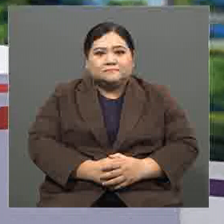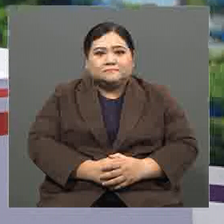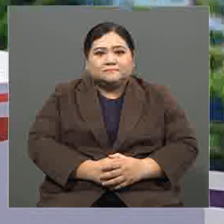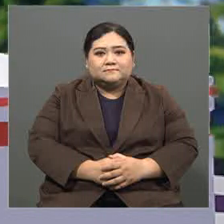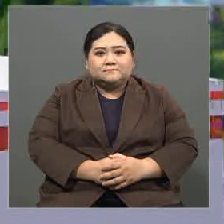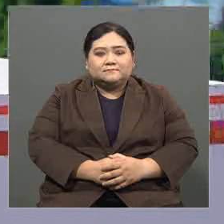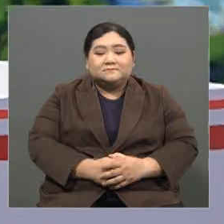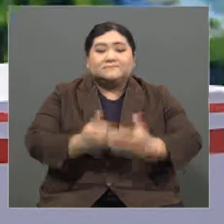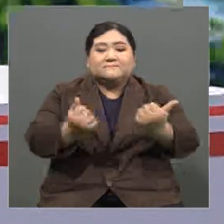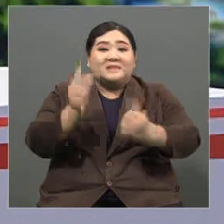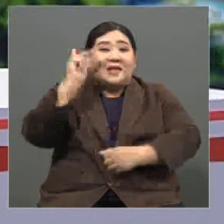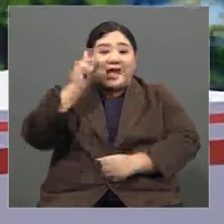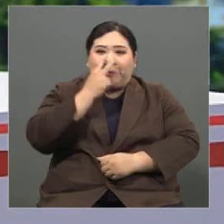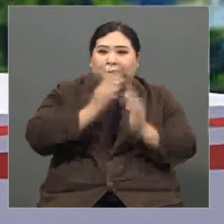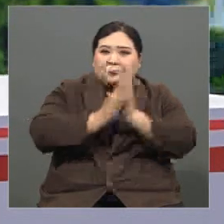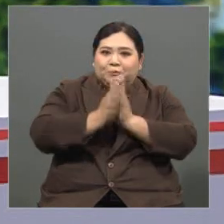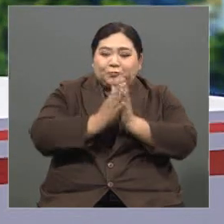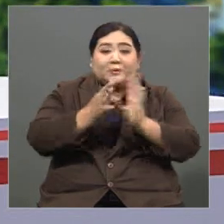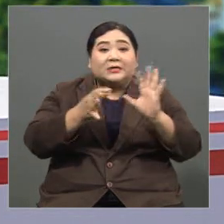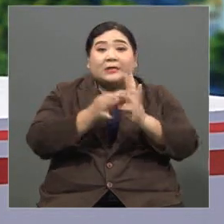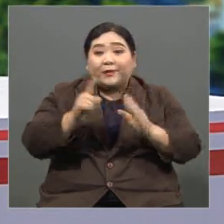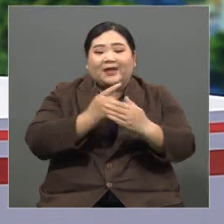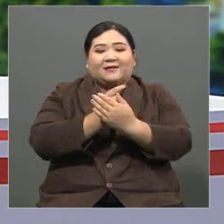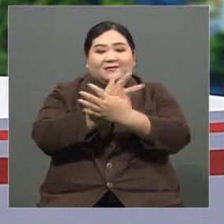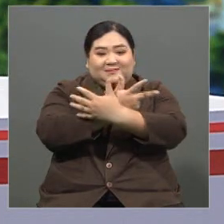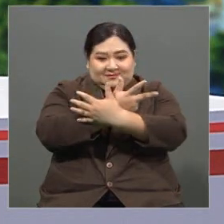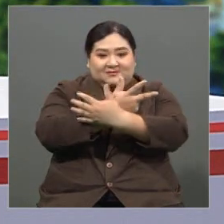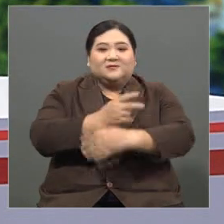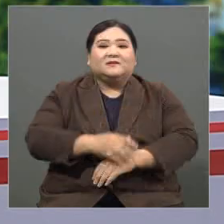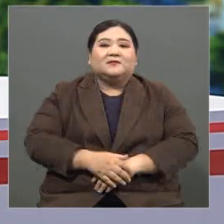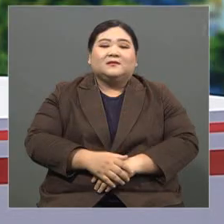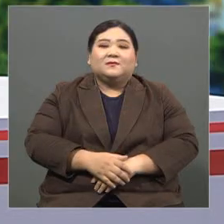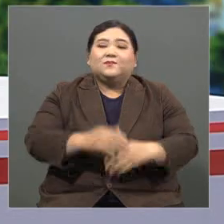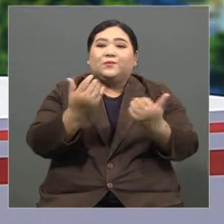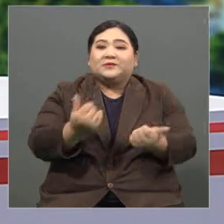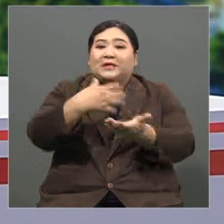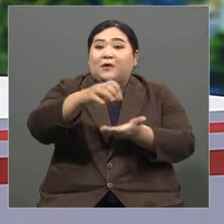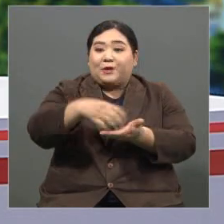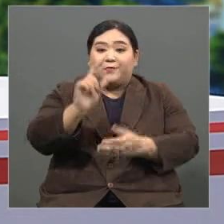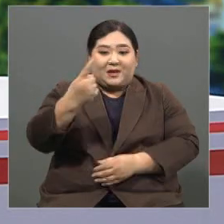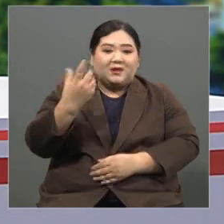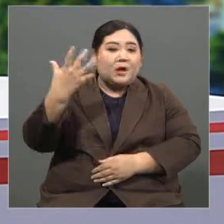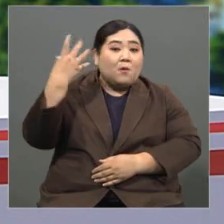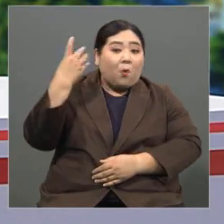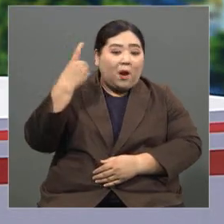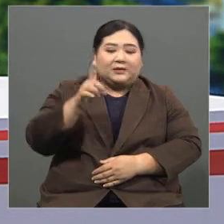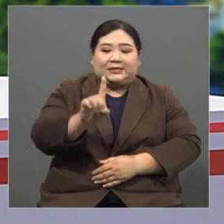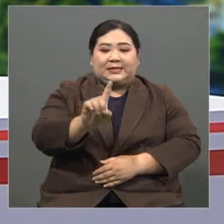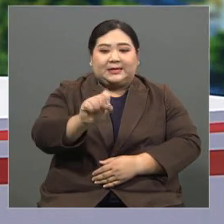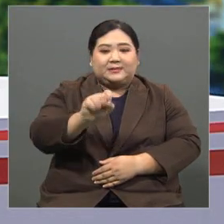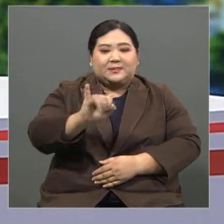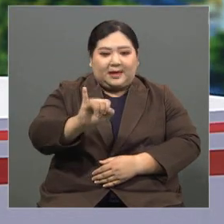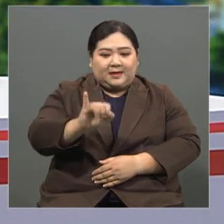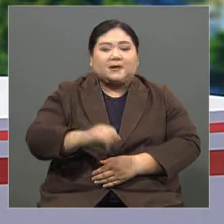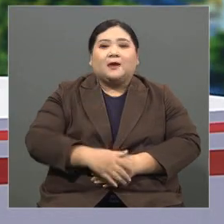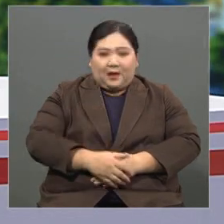ชื่อว่าเปิดมาดูข่าวช่วงนี้หลายคนน่าจะรอติดตามคดีของ Dไอคอนะครับวันนี้ก็มีความคืบหน้าเช่นเดียวกันอัปเดตเมื่อวานนี้นะฮะที่ DSIหรือว่ากรมสอบสวน